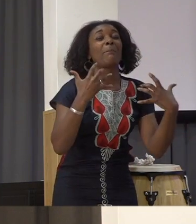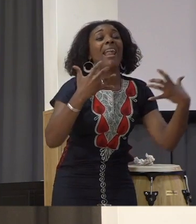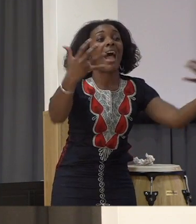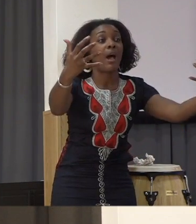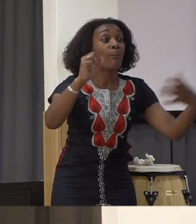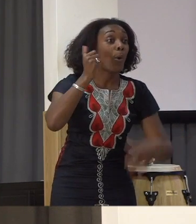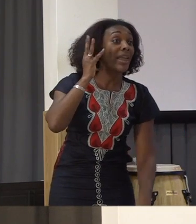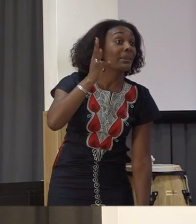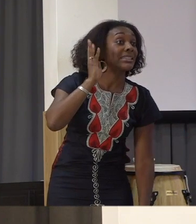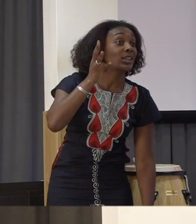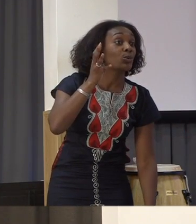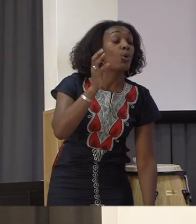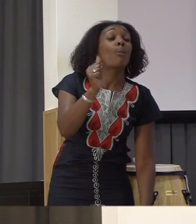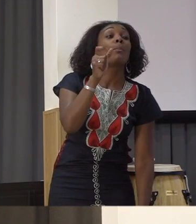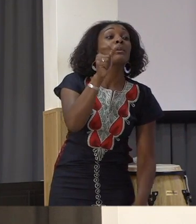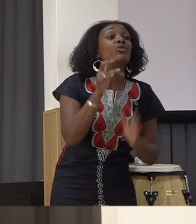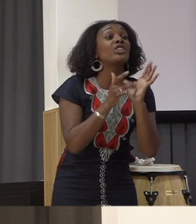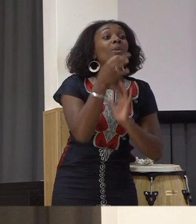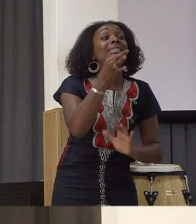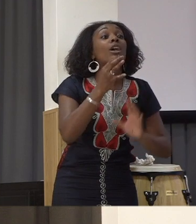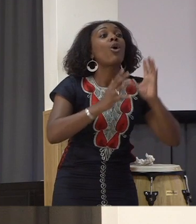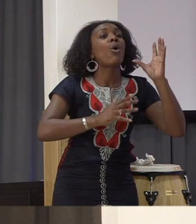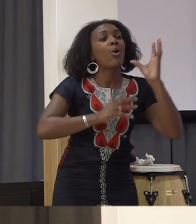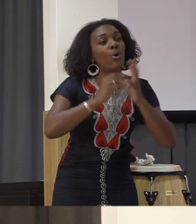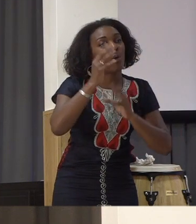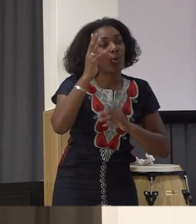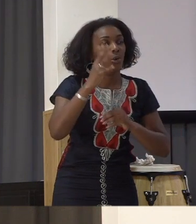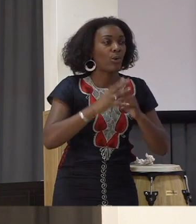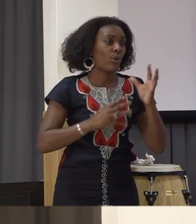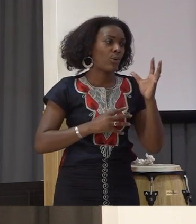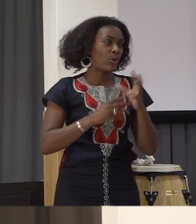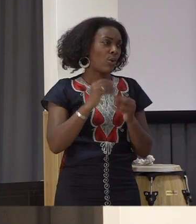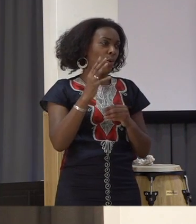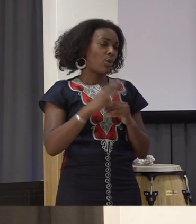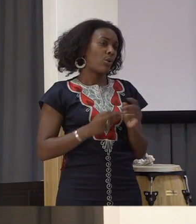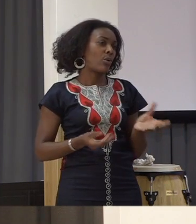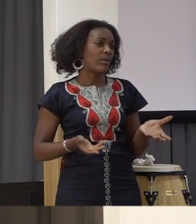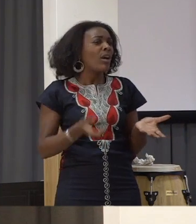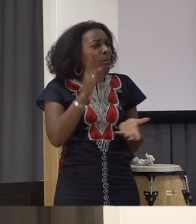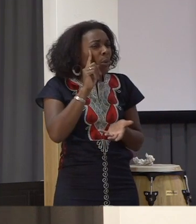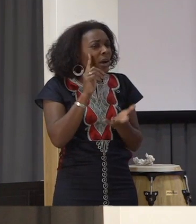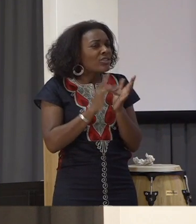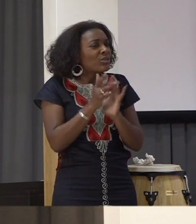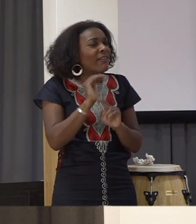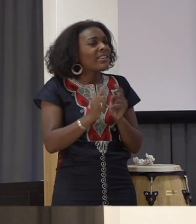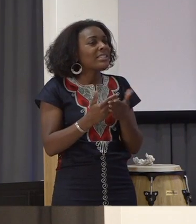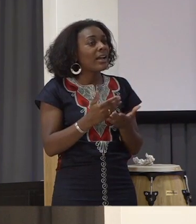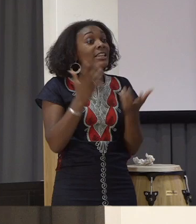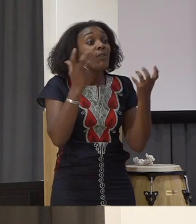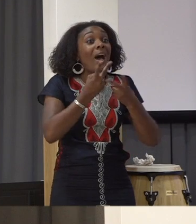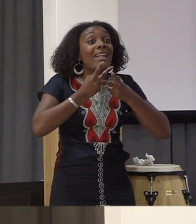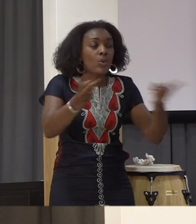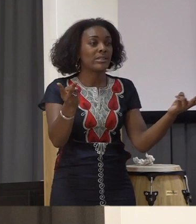c'était « heureux ». C'est fort. Et s'il a fait cela, c'est parce qu'il voulait